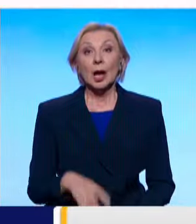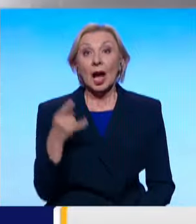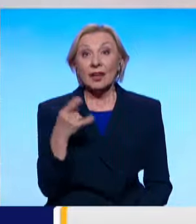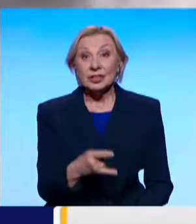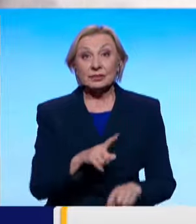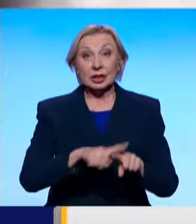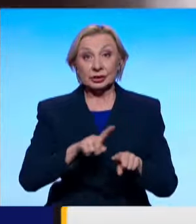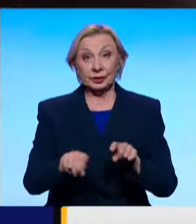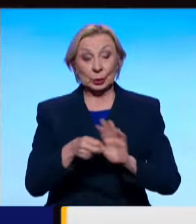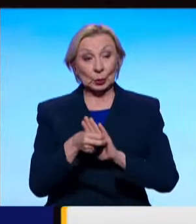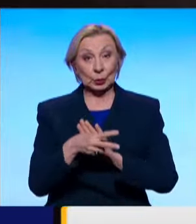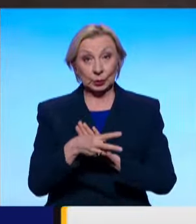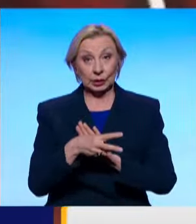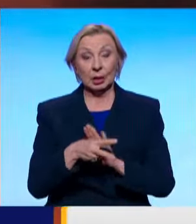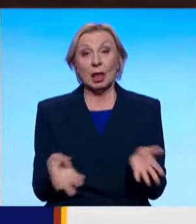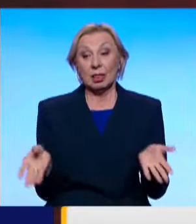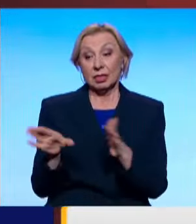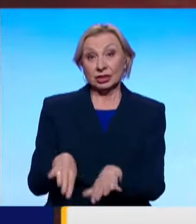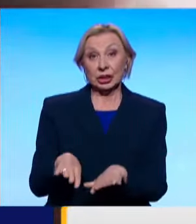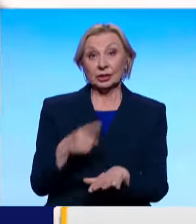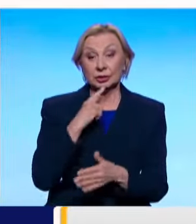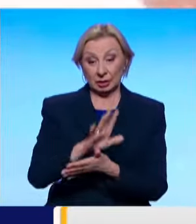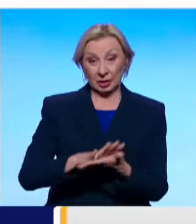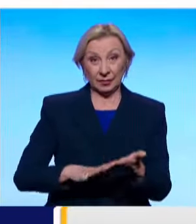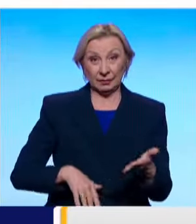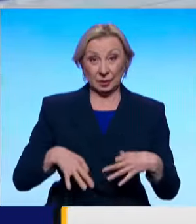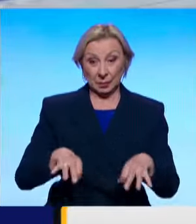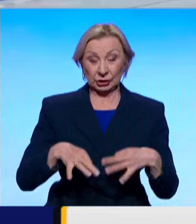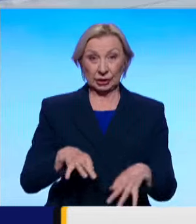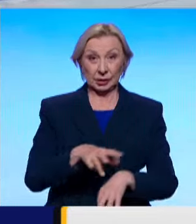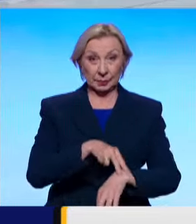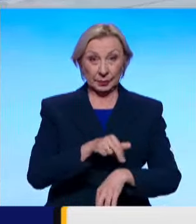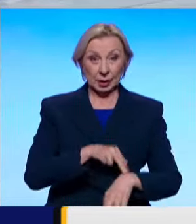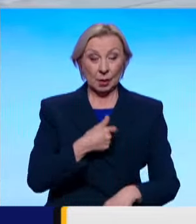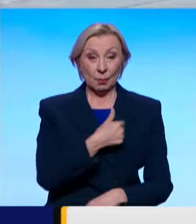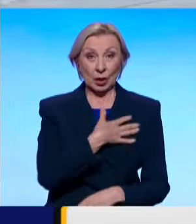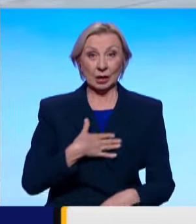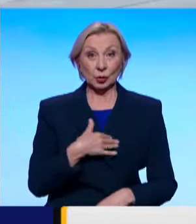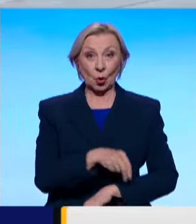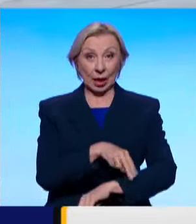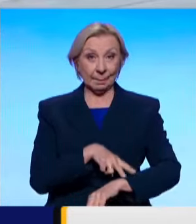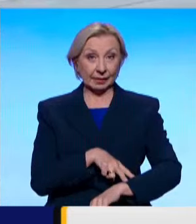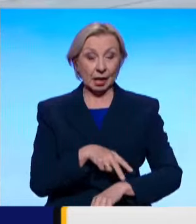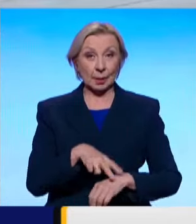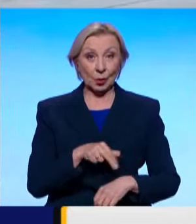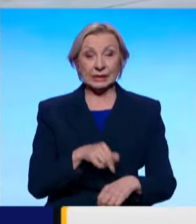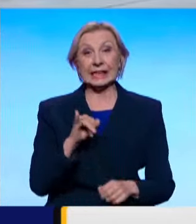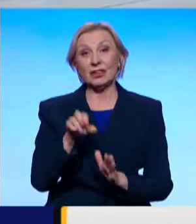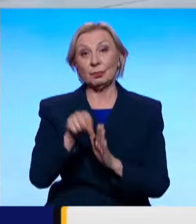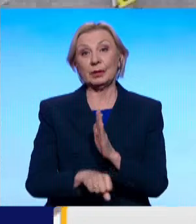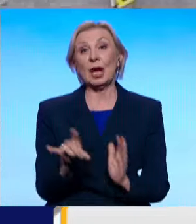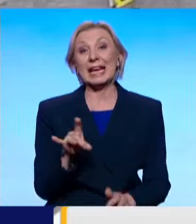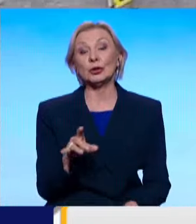Автівка швидко їде з місця події, лишаючи біля закривавленої машини патрульних пораненого капітана поліції та вбитого